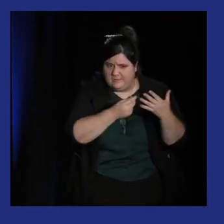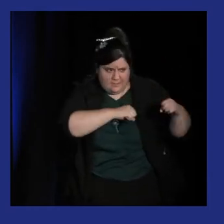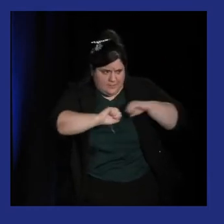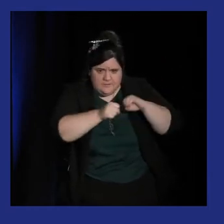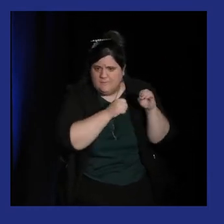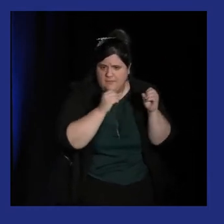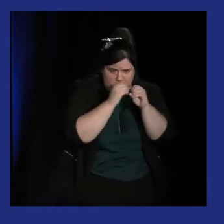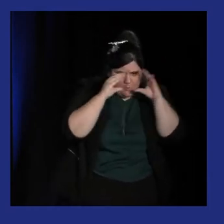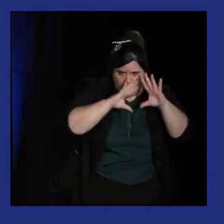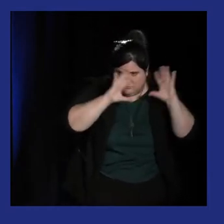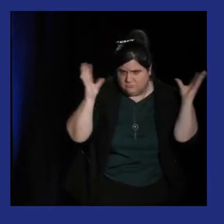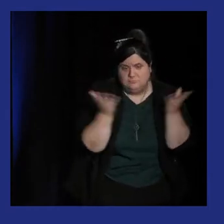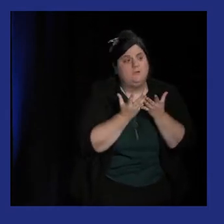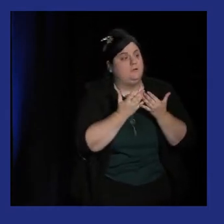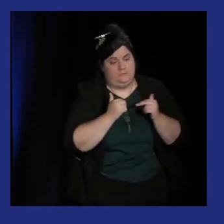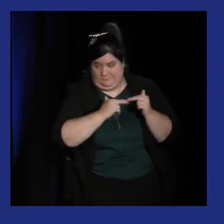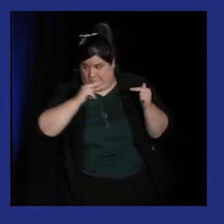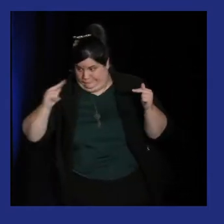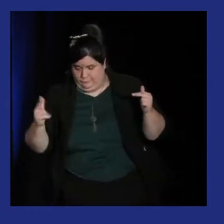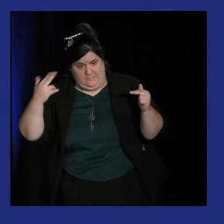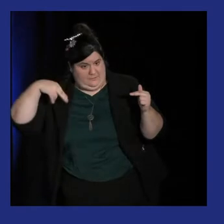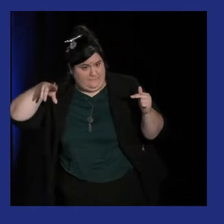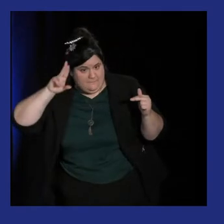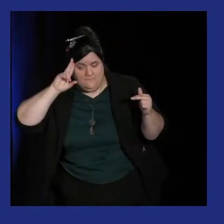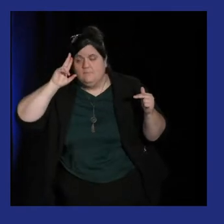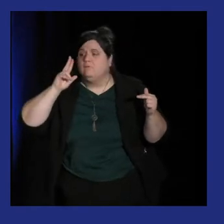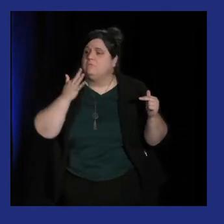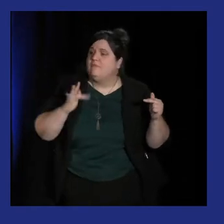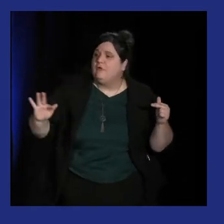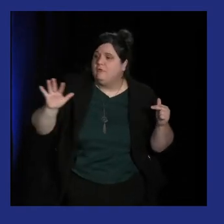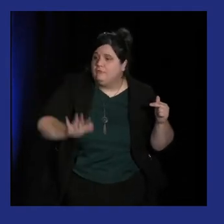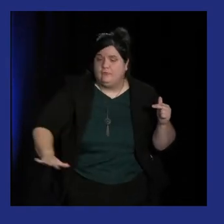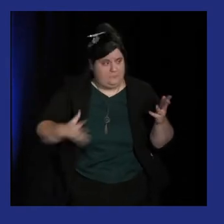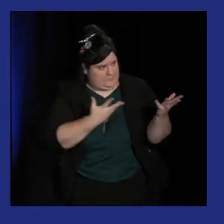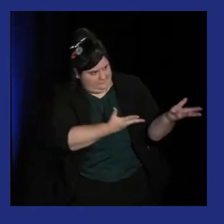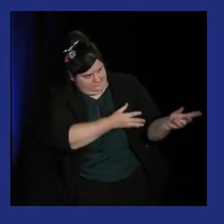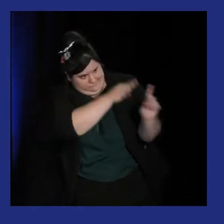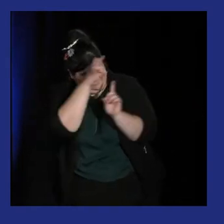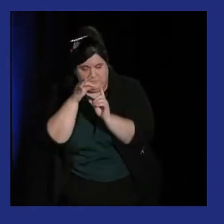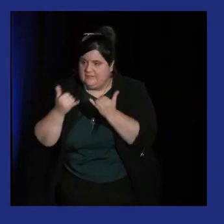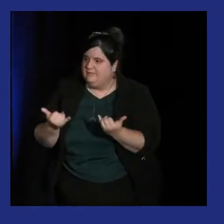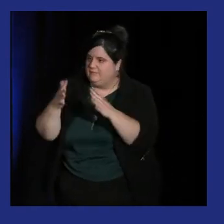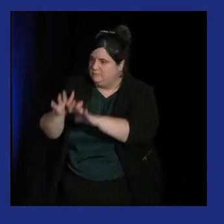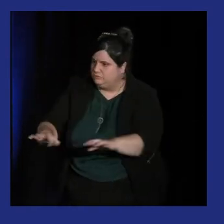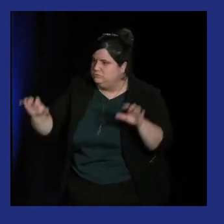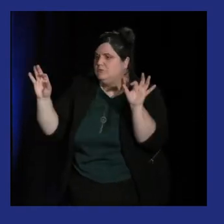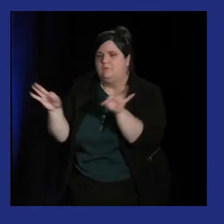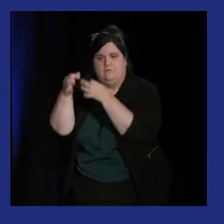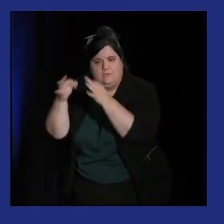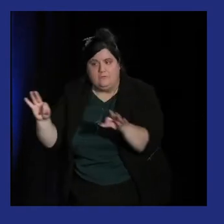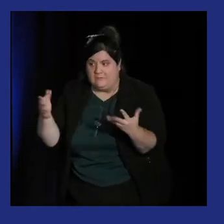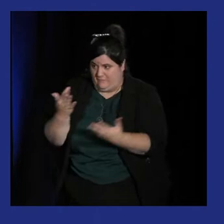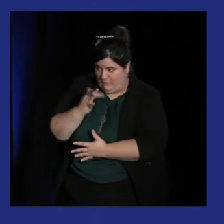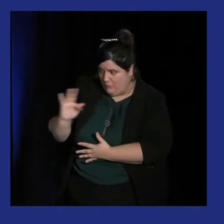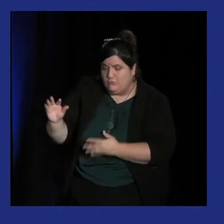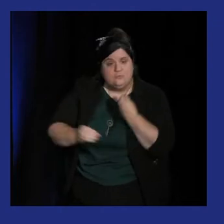l'organisation de concert en France d'artistes comme Masashi Hama Uzu et yokoshimomura ainsi que l'édition et la distribution de nombreux